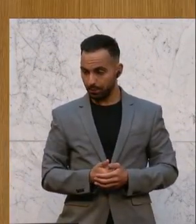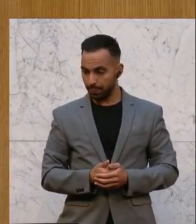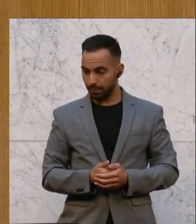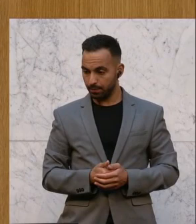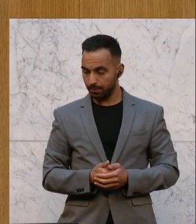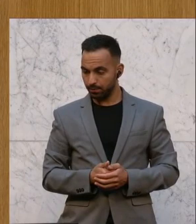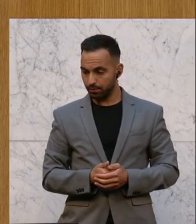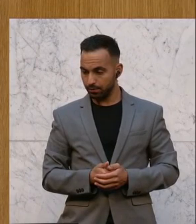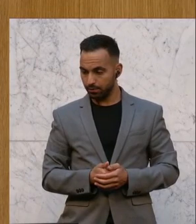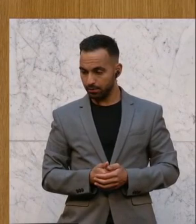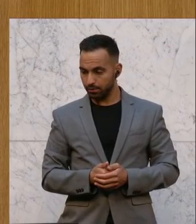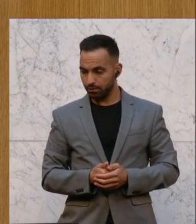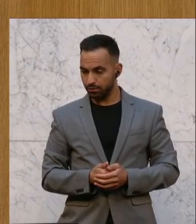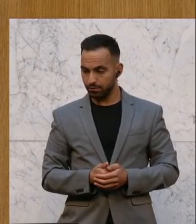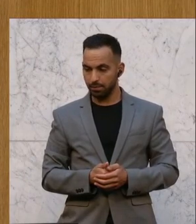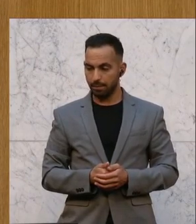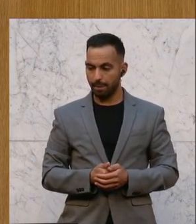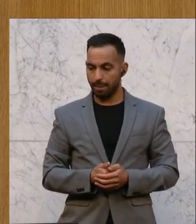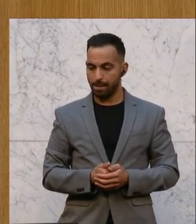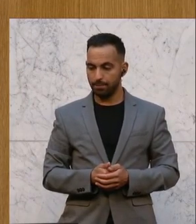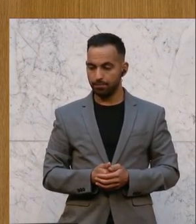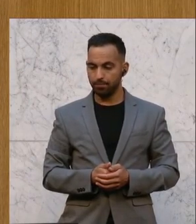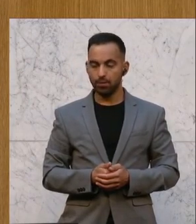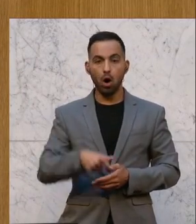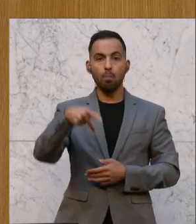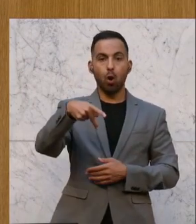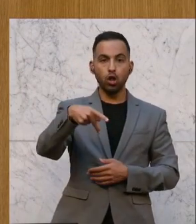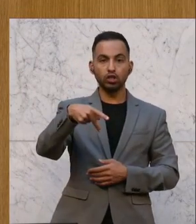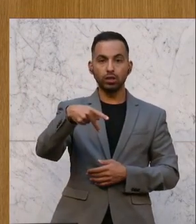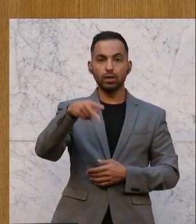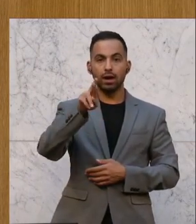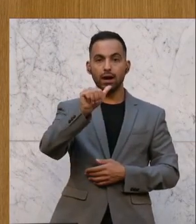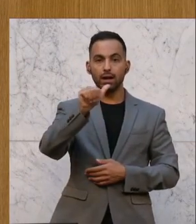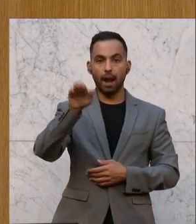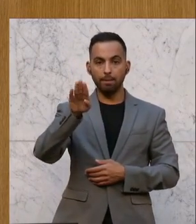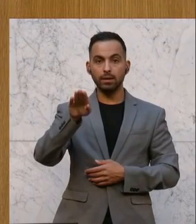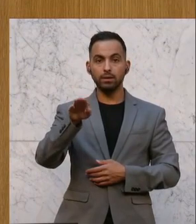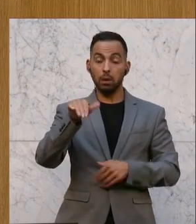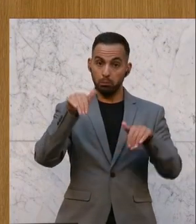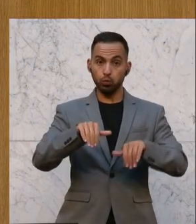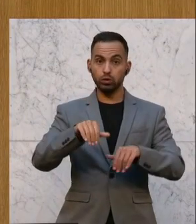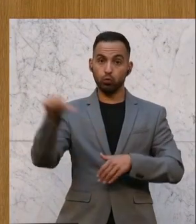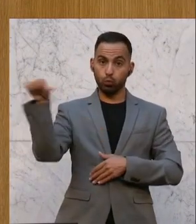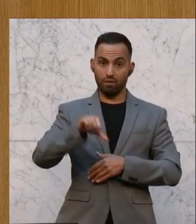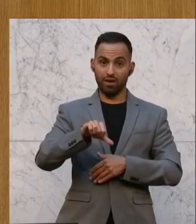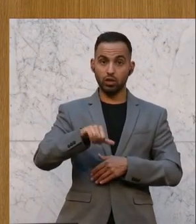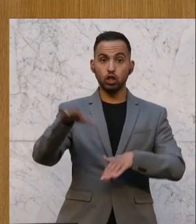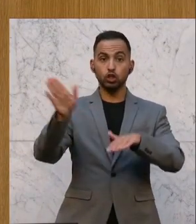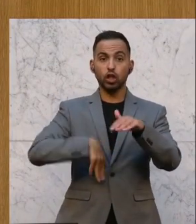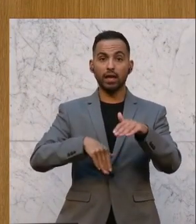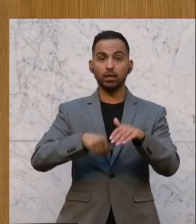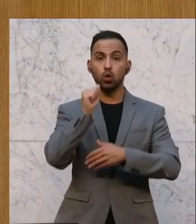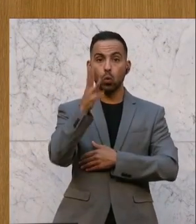Ja, ich zeige es Ihnen. Raab, Bollaschek und Co., diese Minister müssen nachsitzen. Schlechte Noten bei Bildung